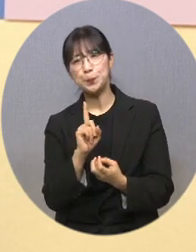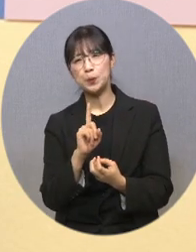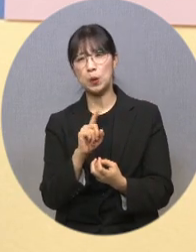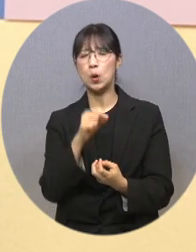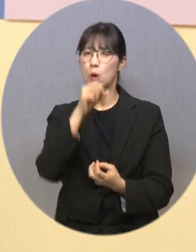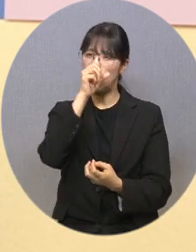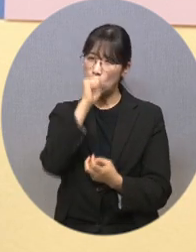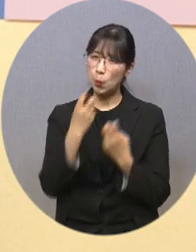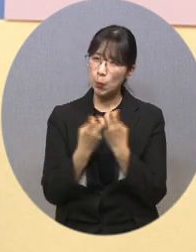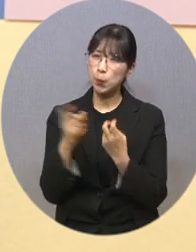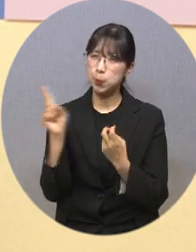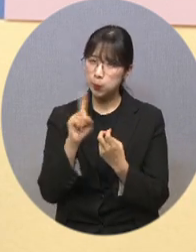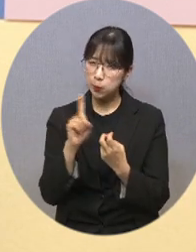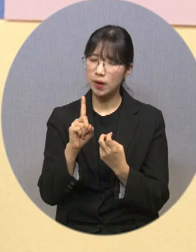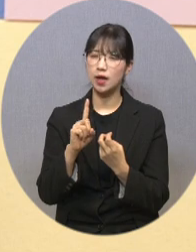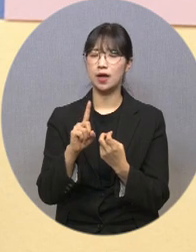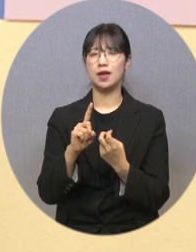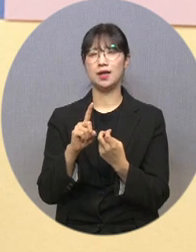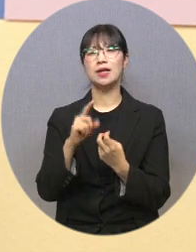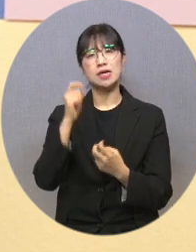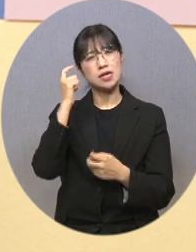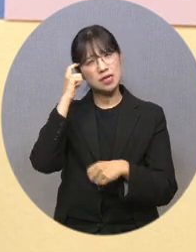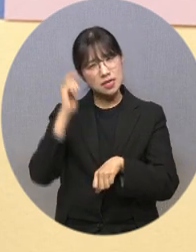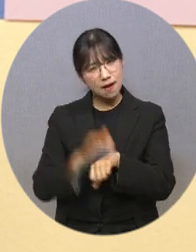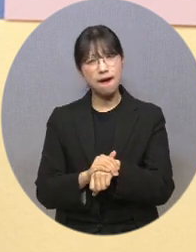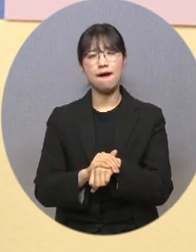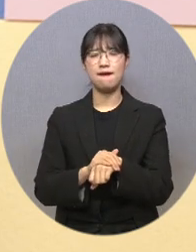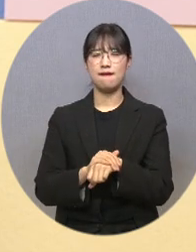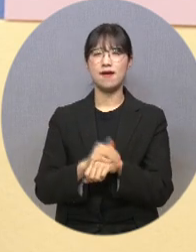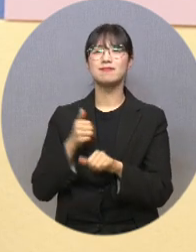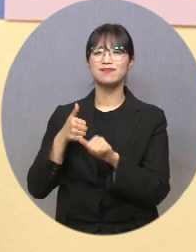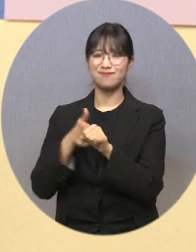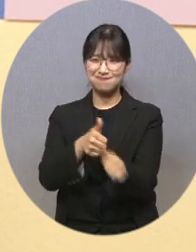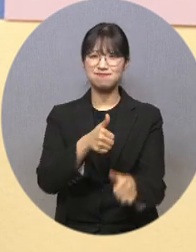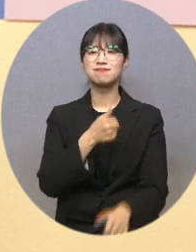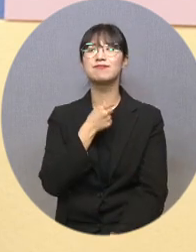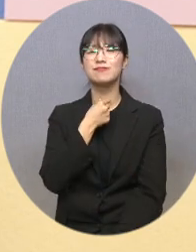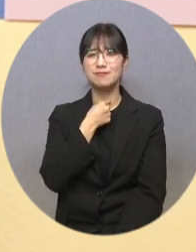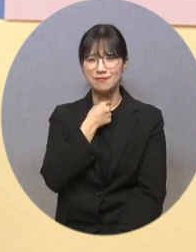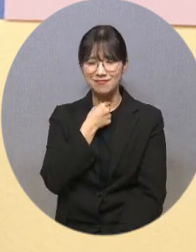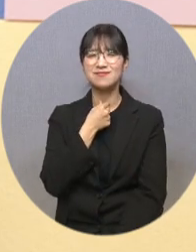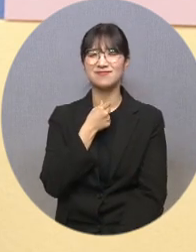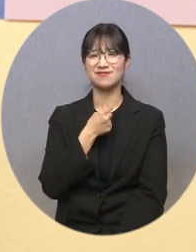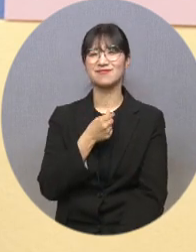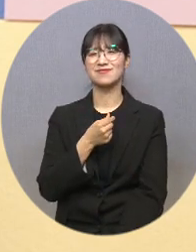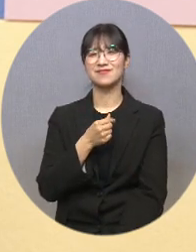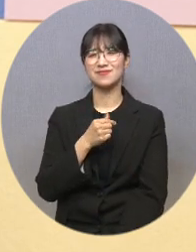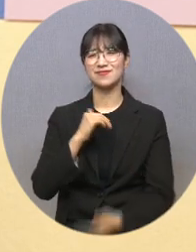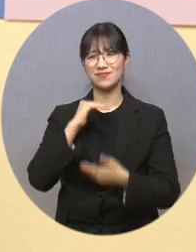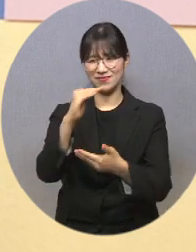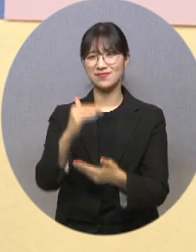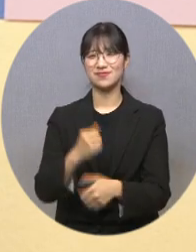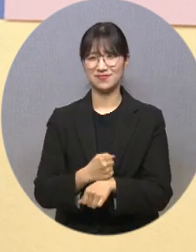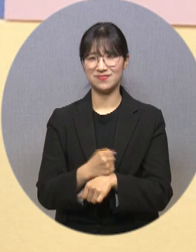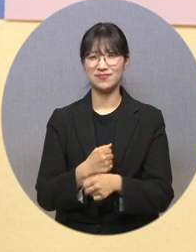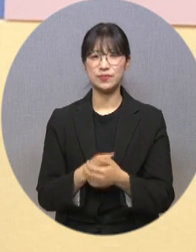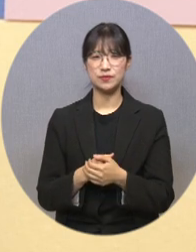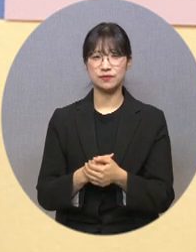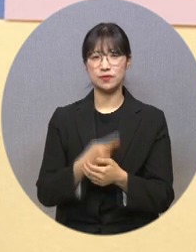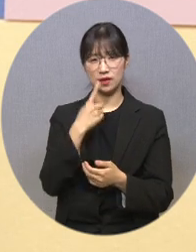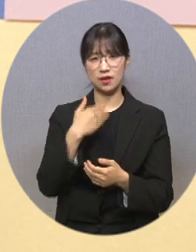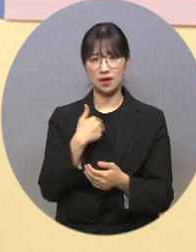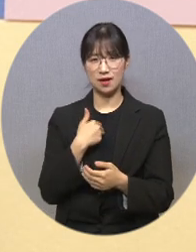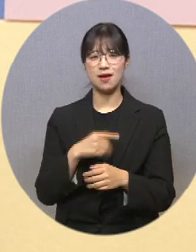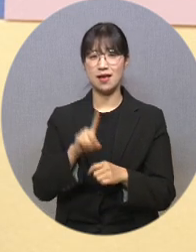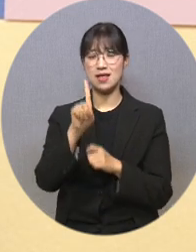좀 생각하고 이 위기를 좀 슬기롭게 극복을 했으면 하는 그런 바람을 전합니다. 저는 이제